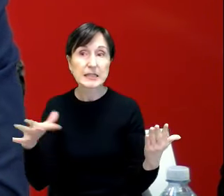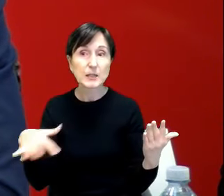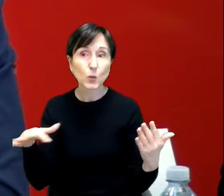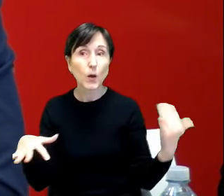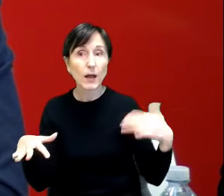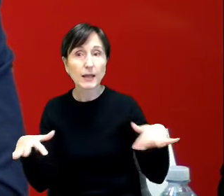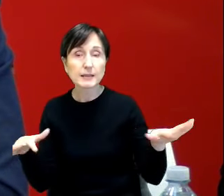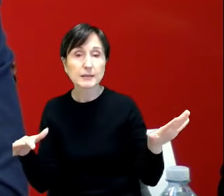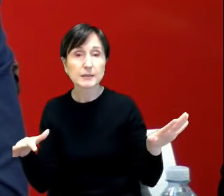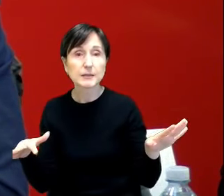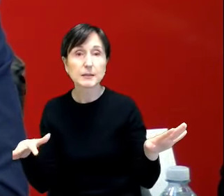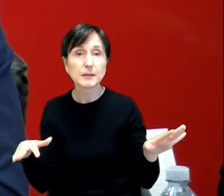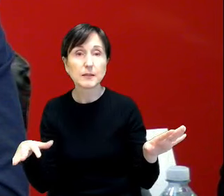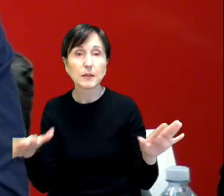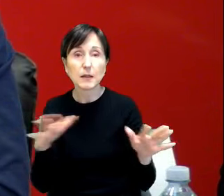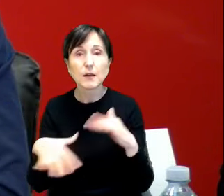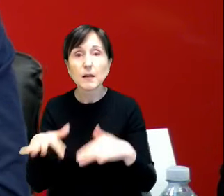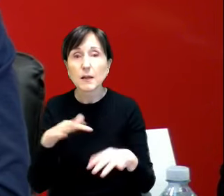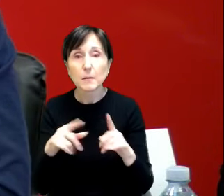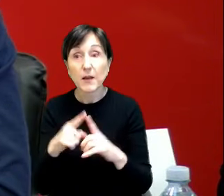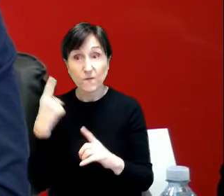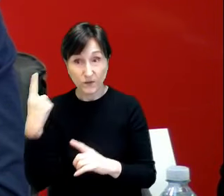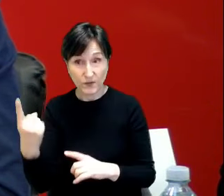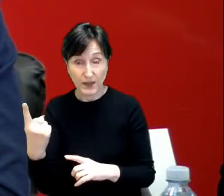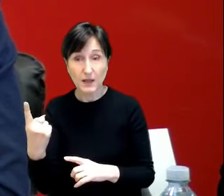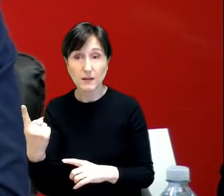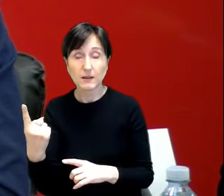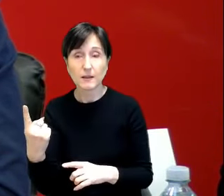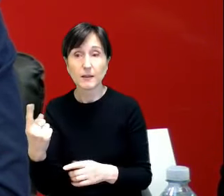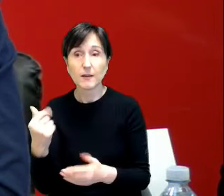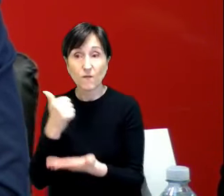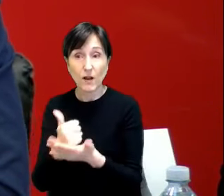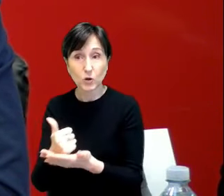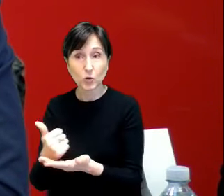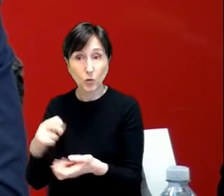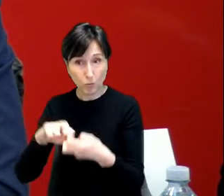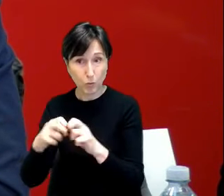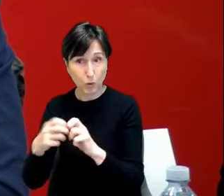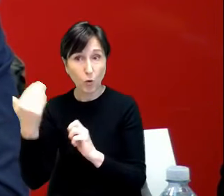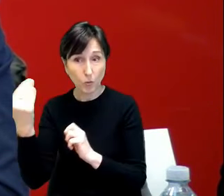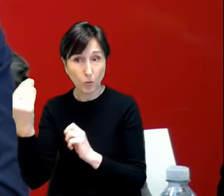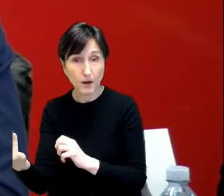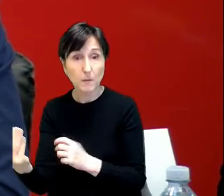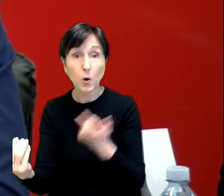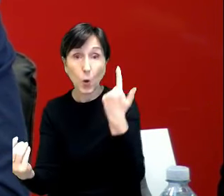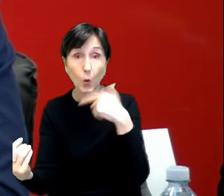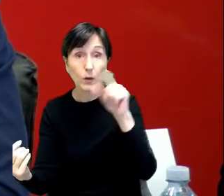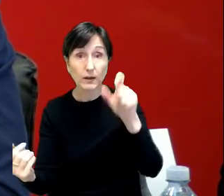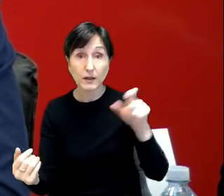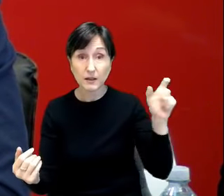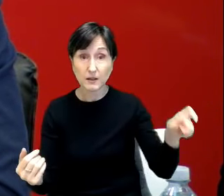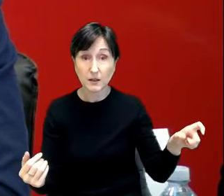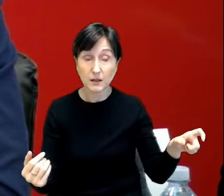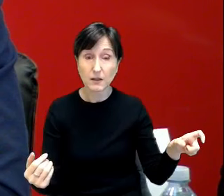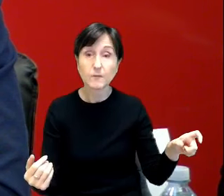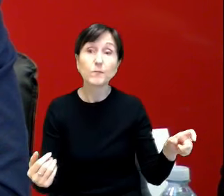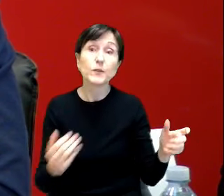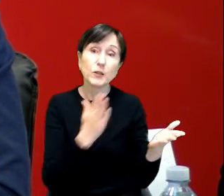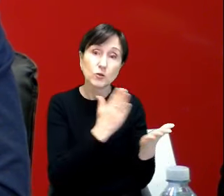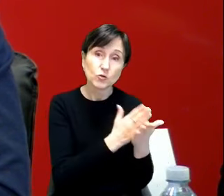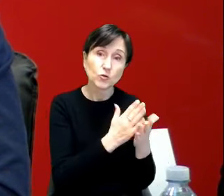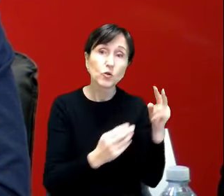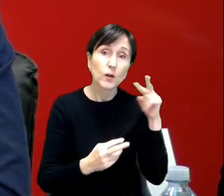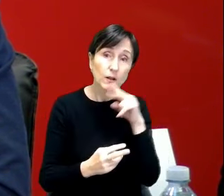dalykų nėra tai kad tiktai yra vieno vadovo problema o kad kitoj pusėj buvo galbūt viena ir kita klaida